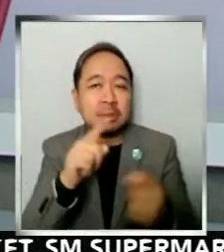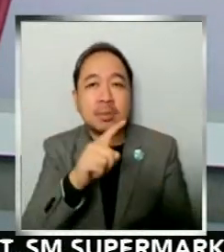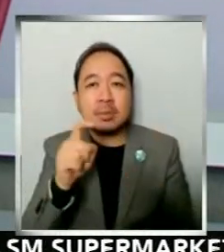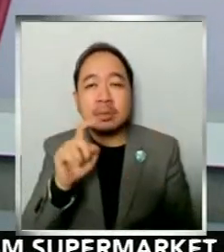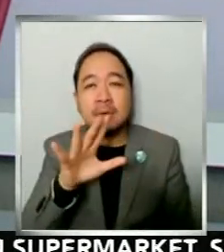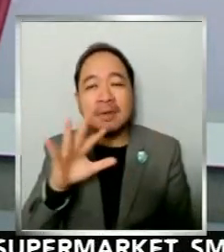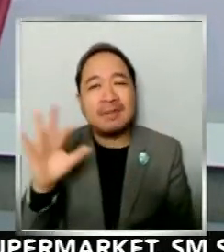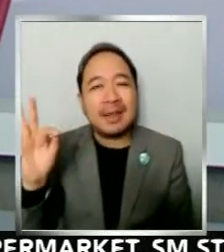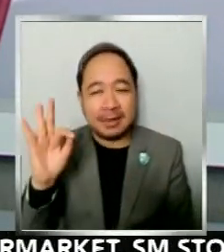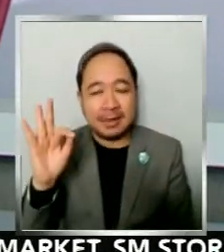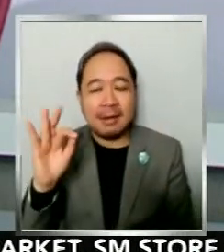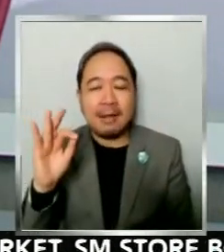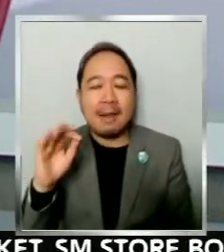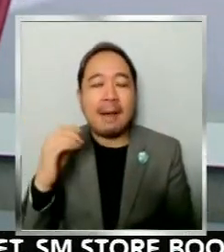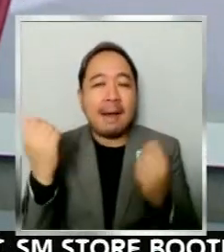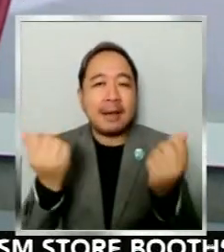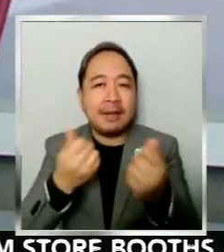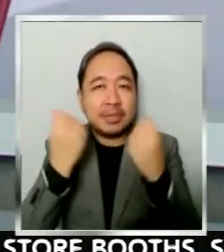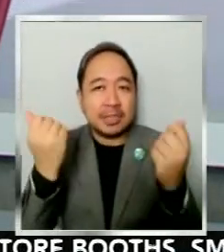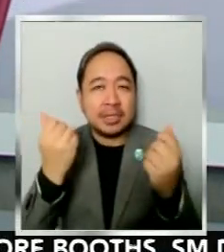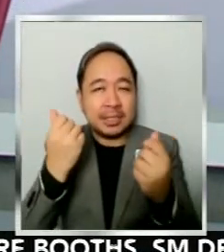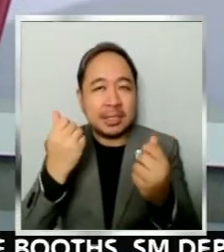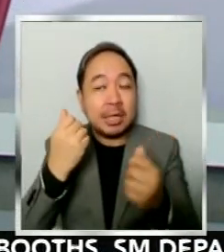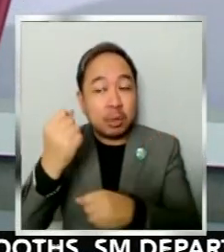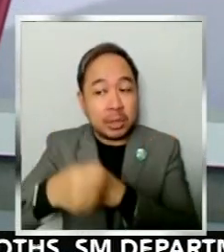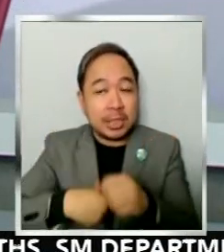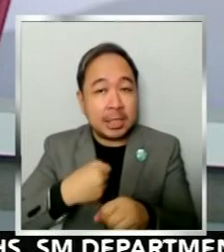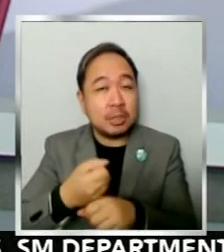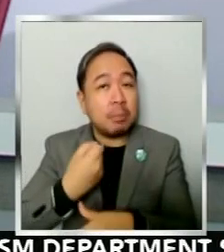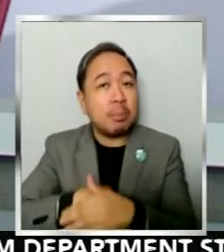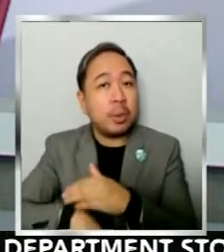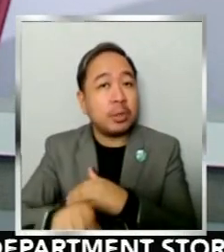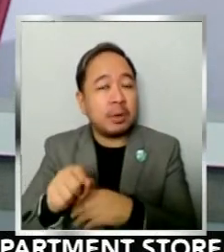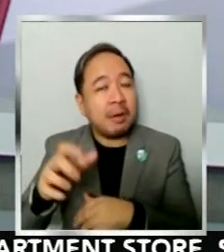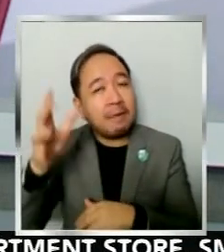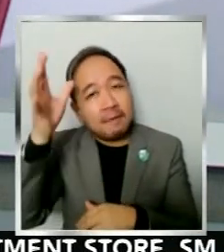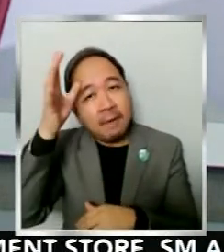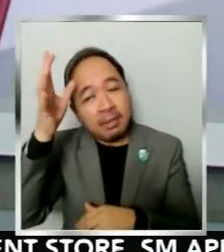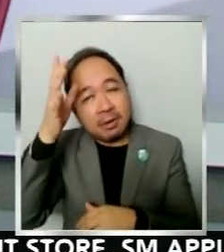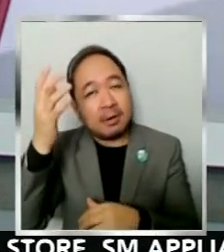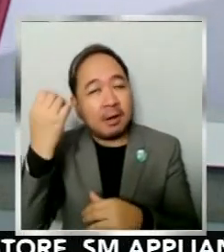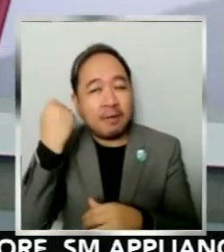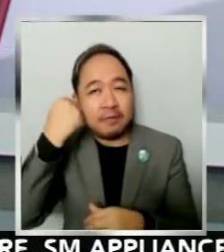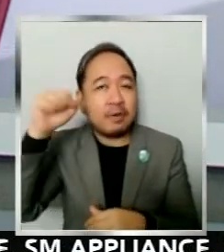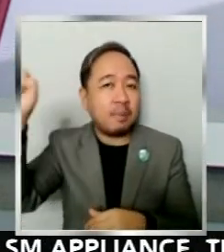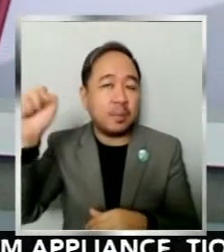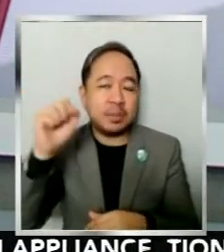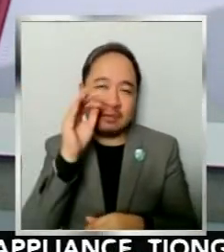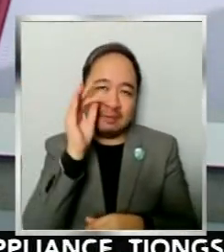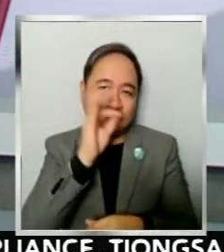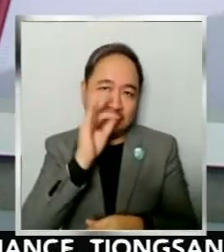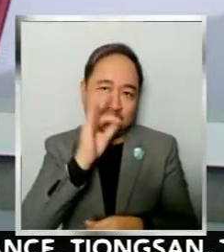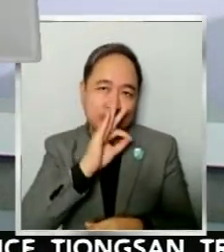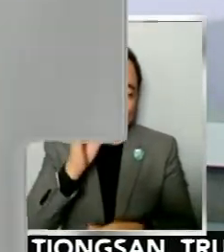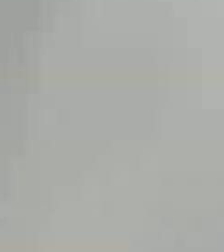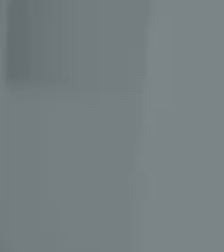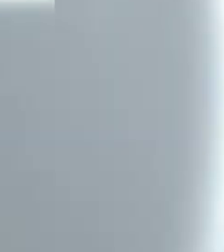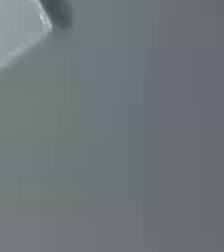159th na anibersaryo ng kapanganakan ng ama ng Rebolusyong Pilipino. Nakatutok si Ian